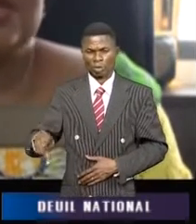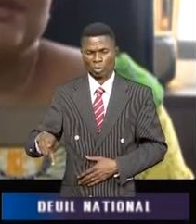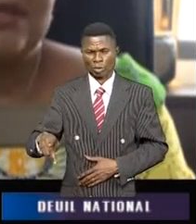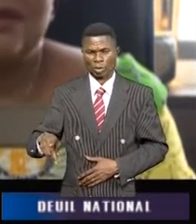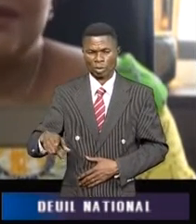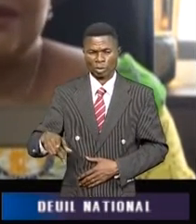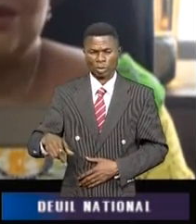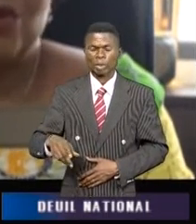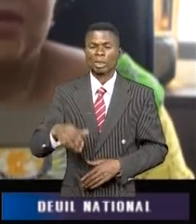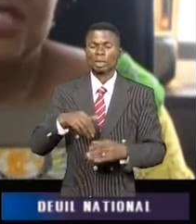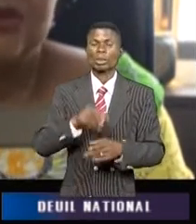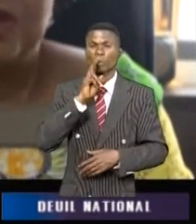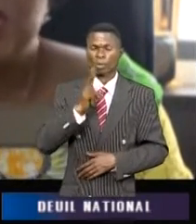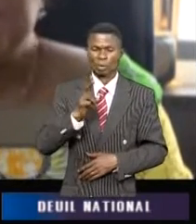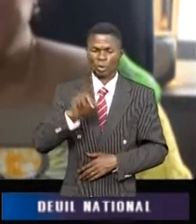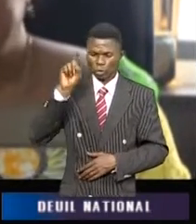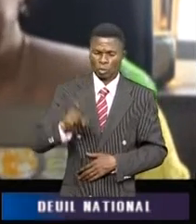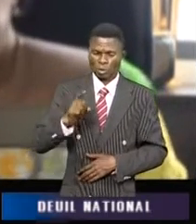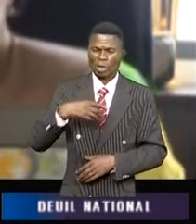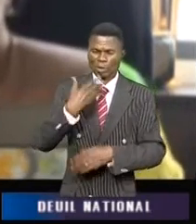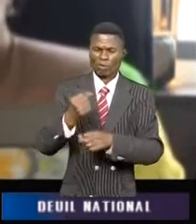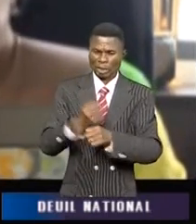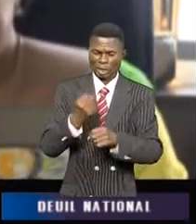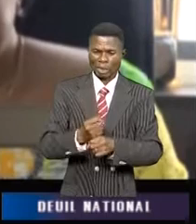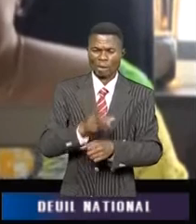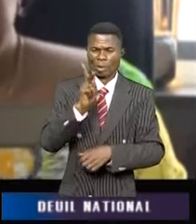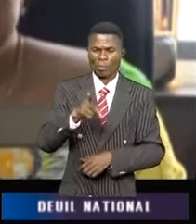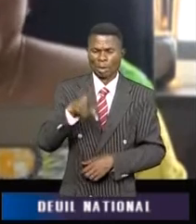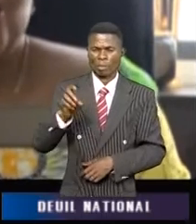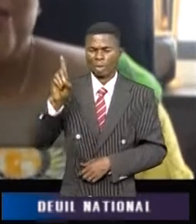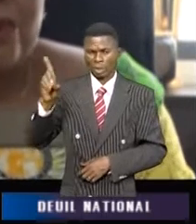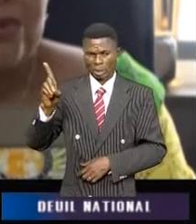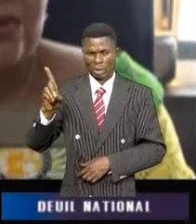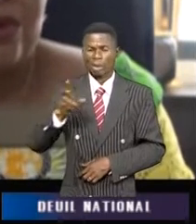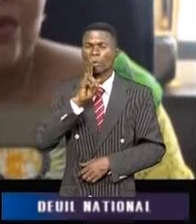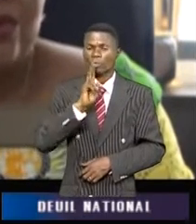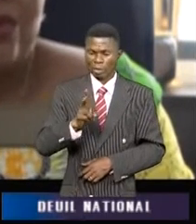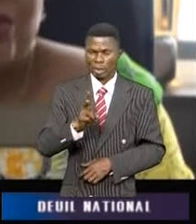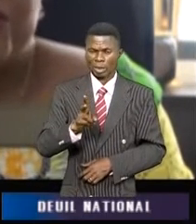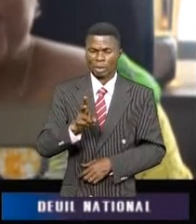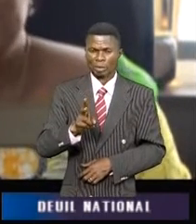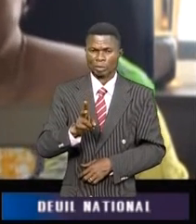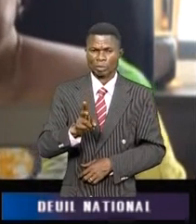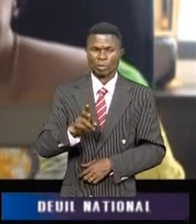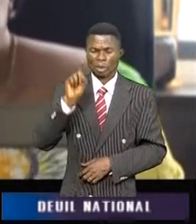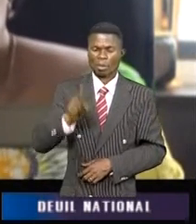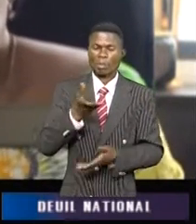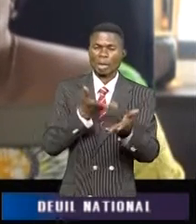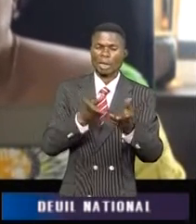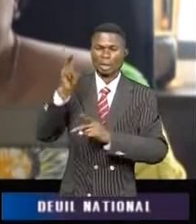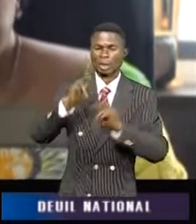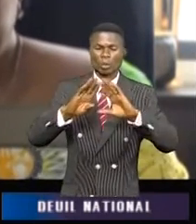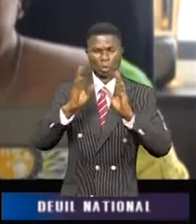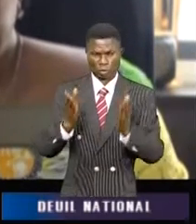qu'on était obligé de faire le PPP. Si réellement on veut aider la population,